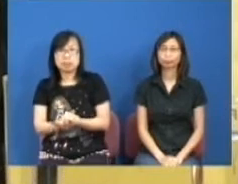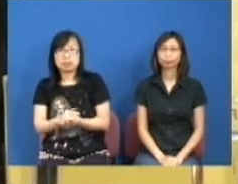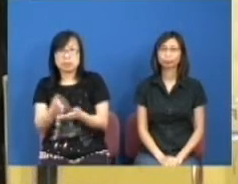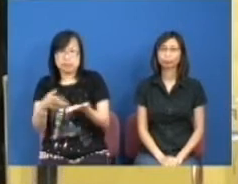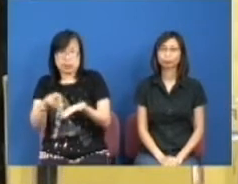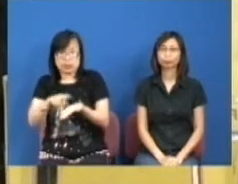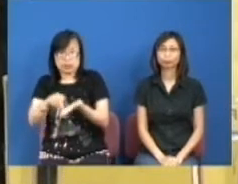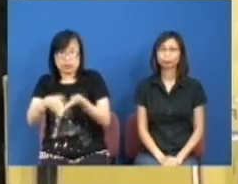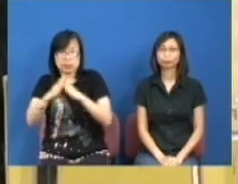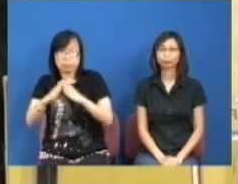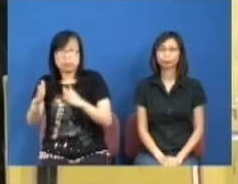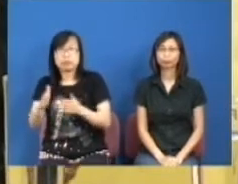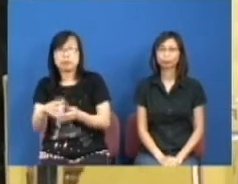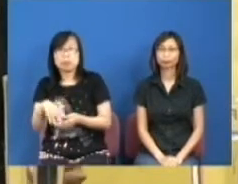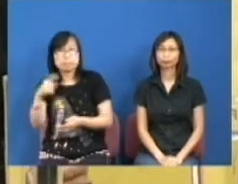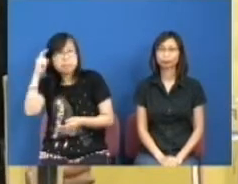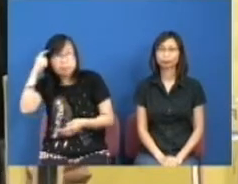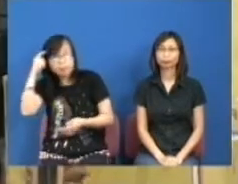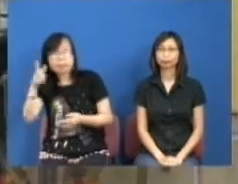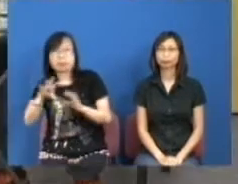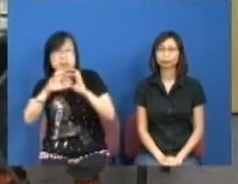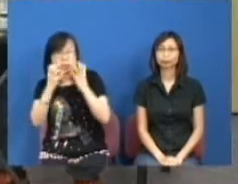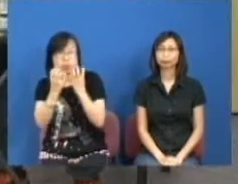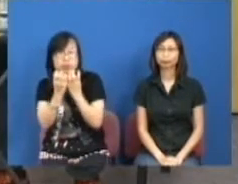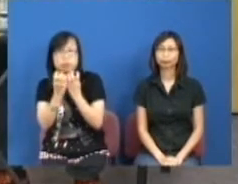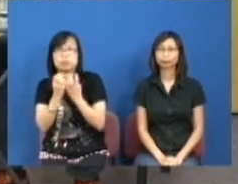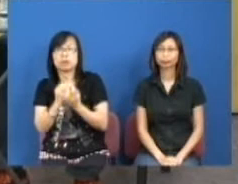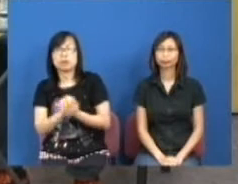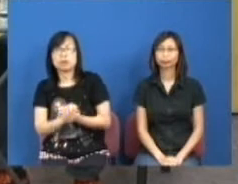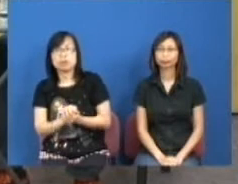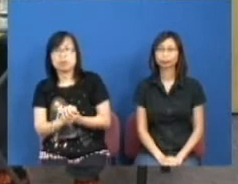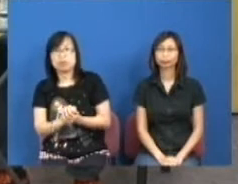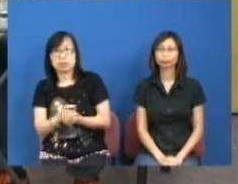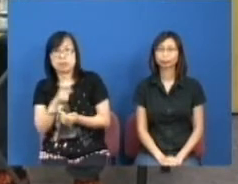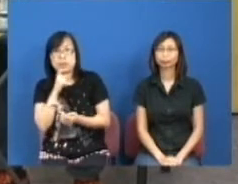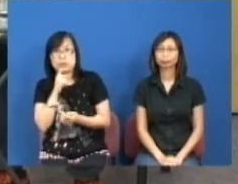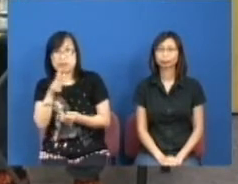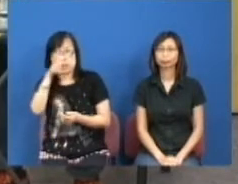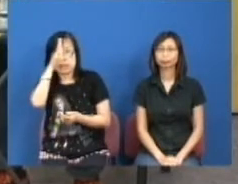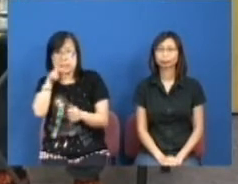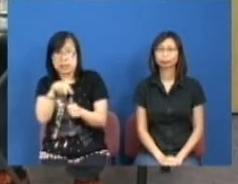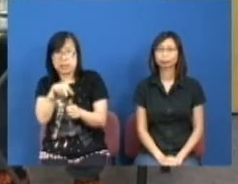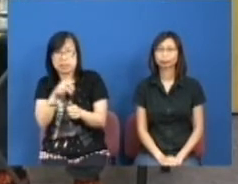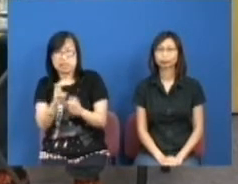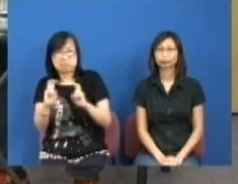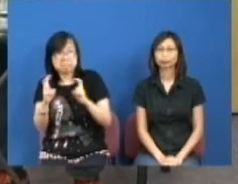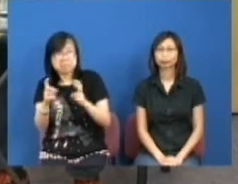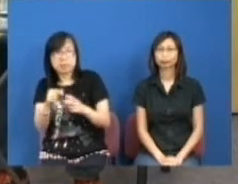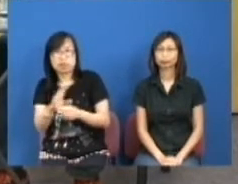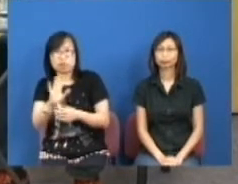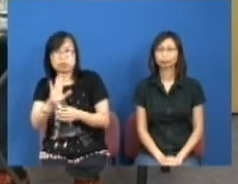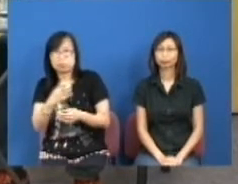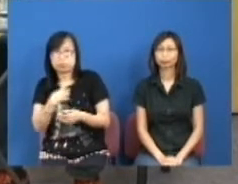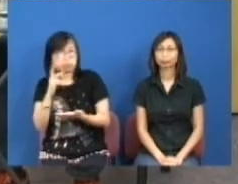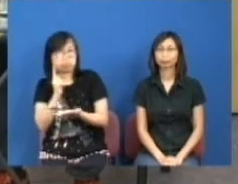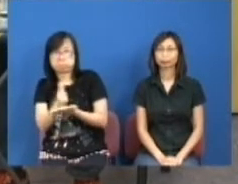立嘅。咁我哋可以想像咧，即係對於呢啲團體嚟講咧，即係有一些政治議題咧，佢可能相對地覺得唔係咁樣咁